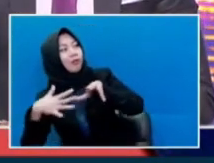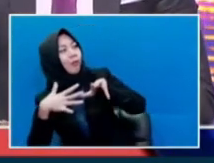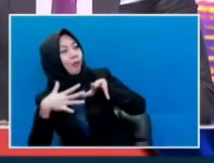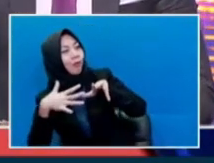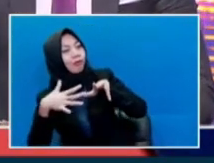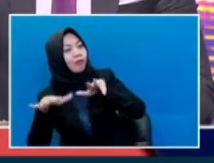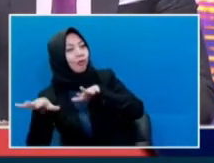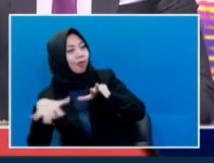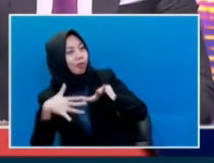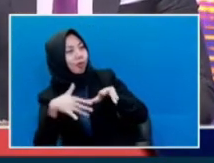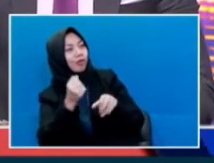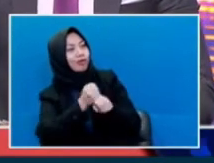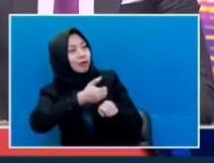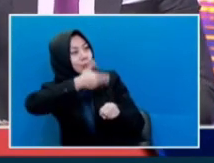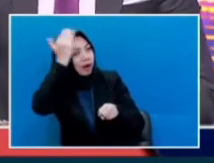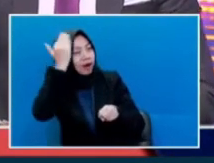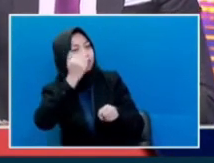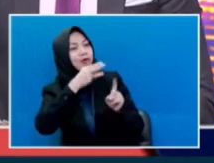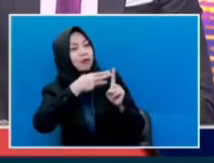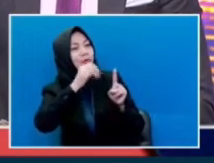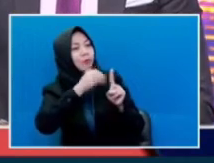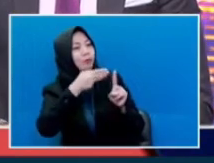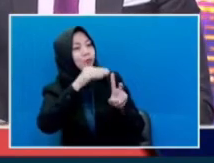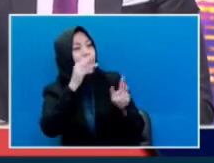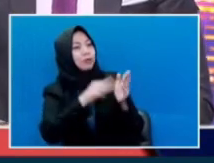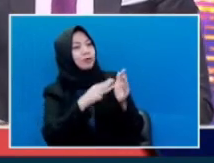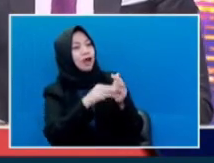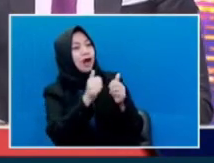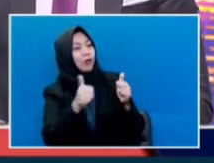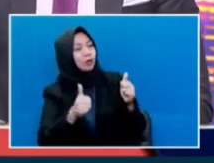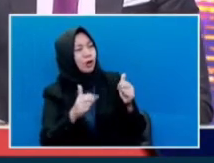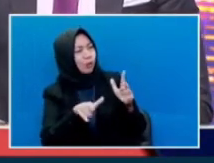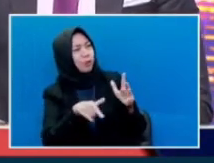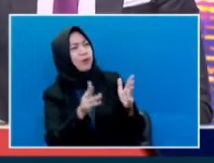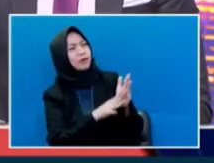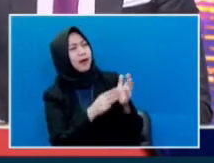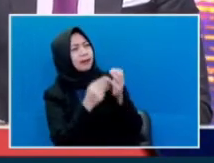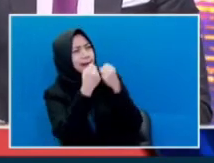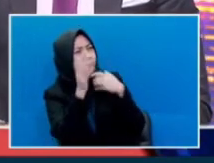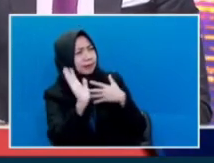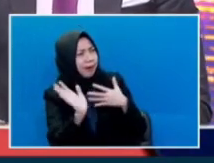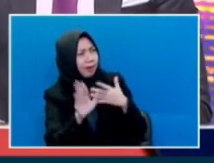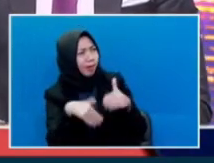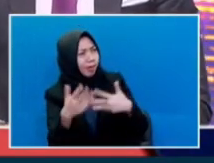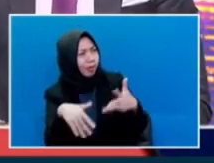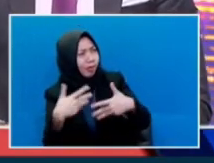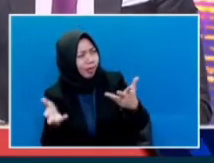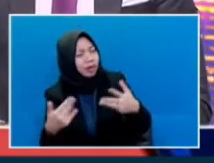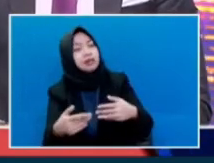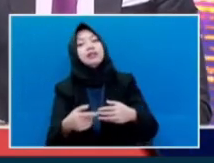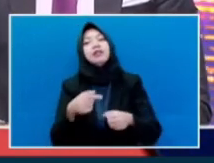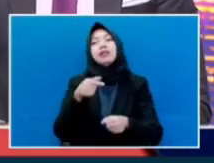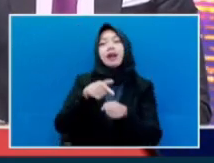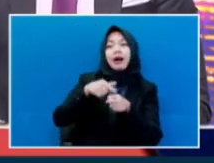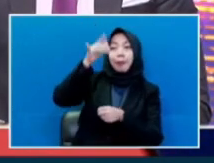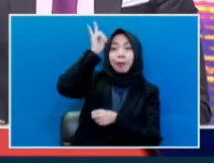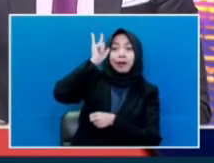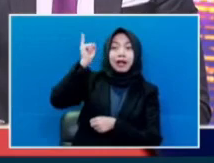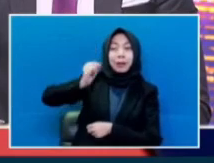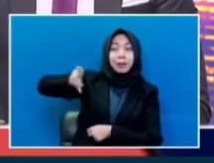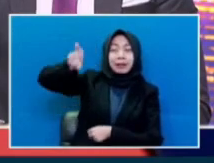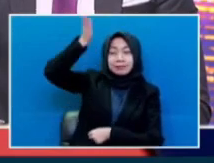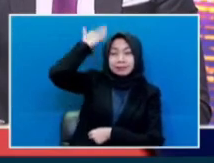gitu kan ketika urusan keanggotaan ini berlarut-larut kedua walaupun di awal PDIP bilang bahwa mereka